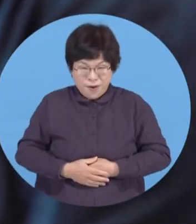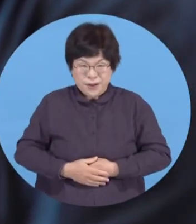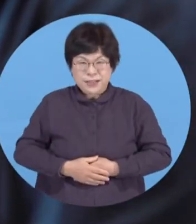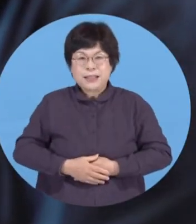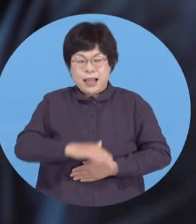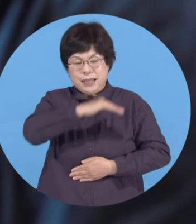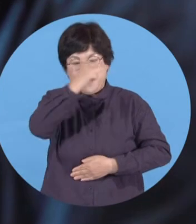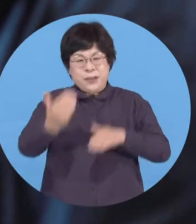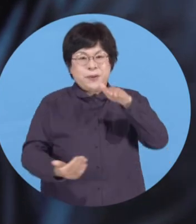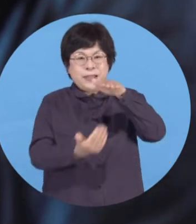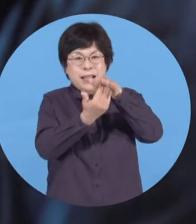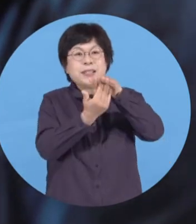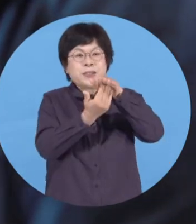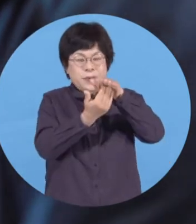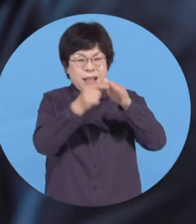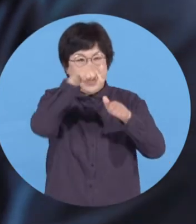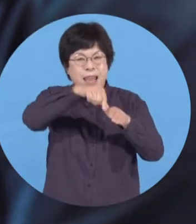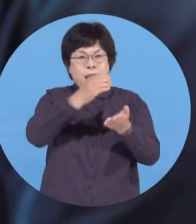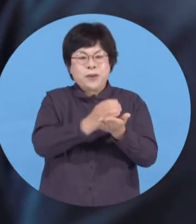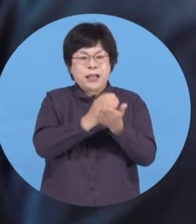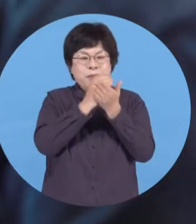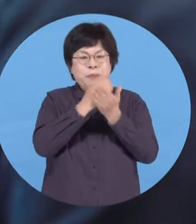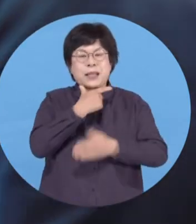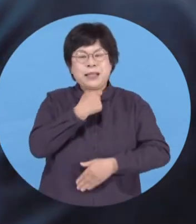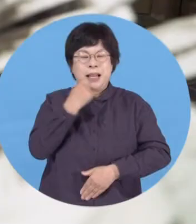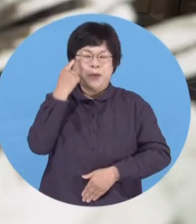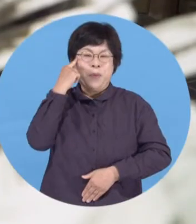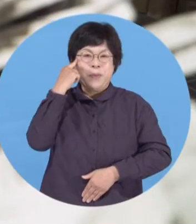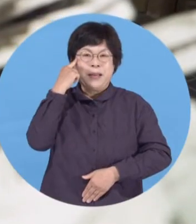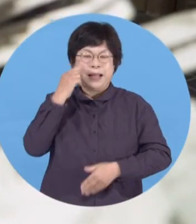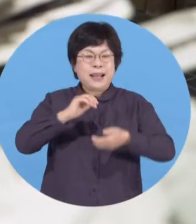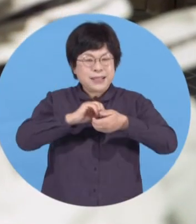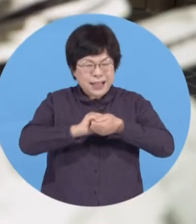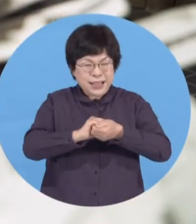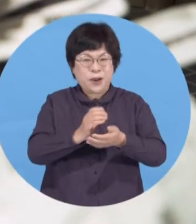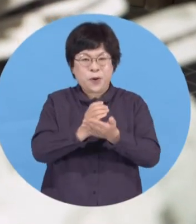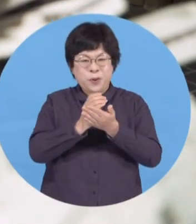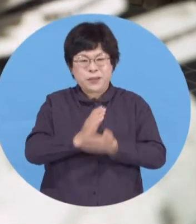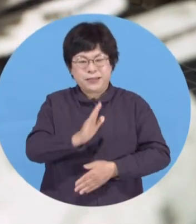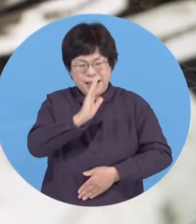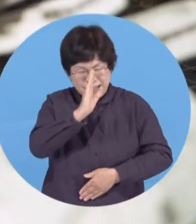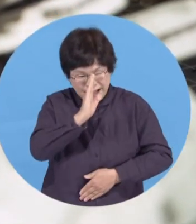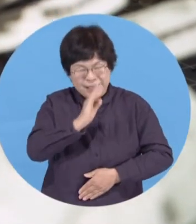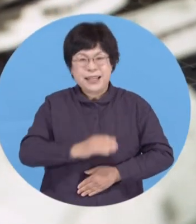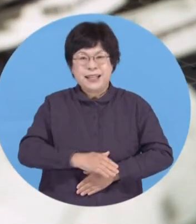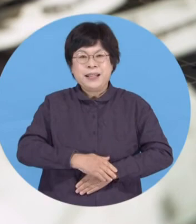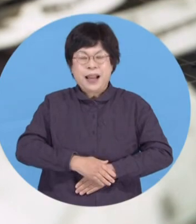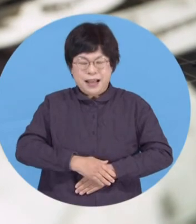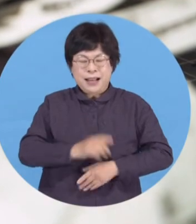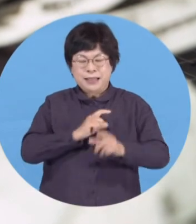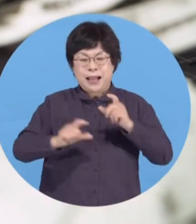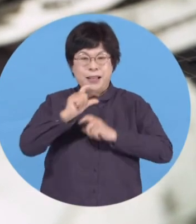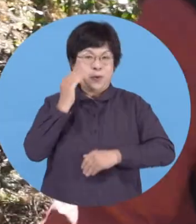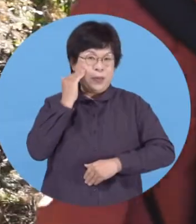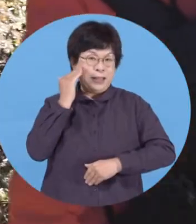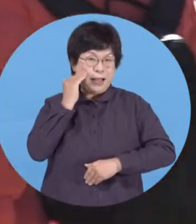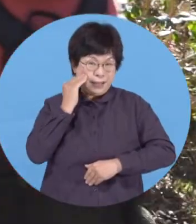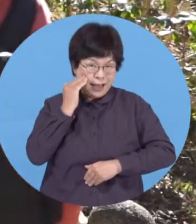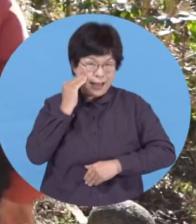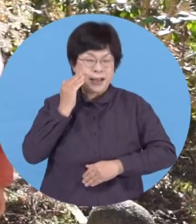部茶いただいてみたいなって思っちゃいました今。 ぜひ飲んでみてください。 すっごくさらになんか美味しそうな気がしますね。